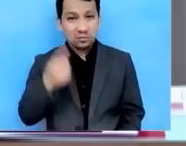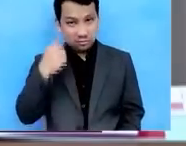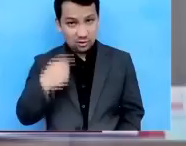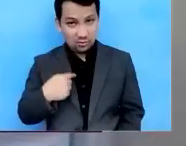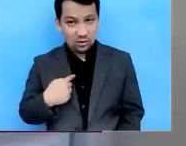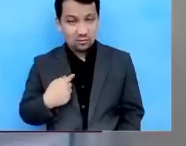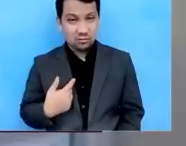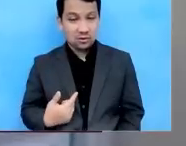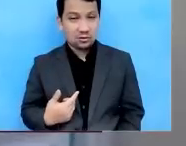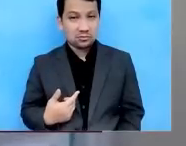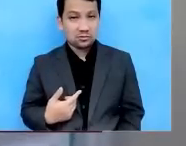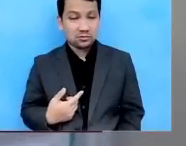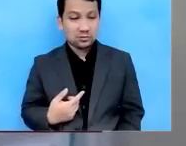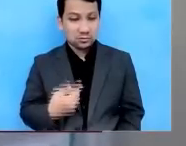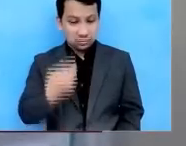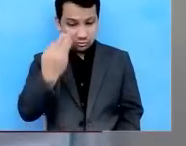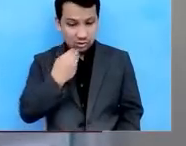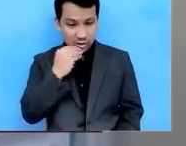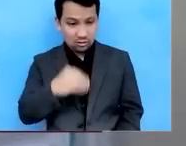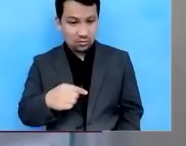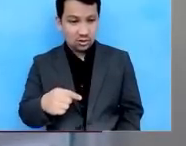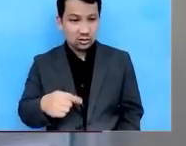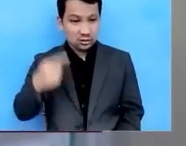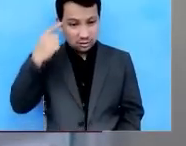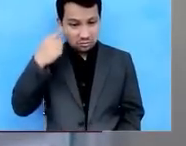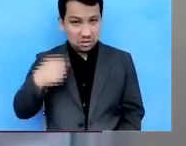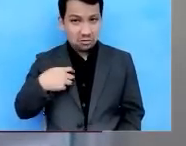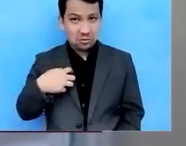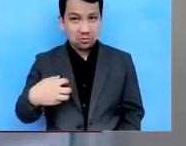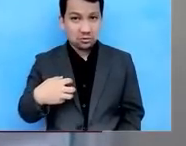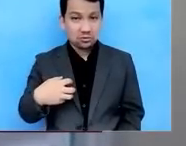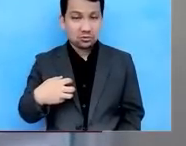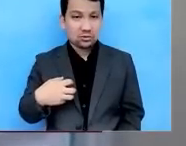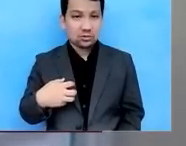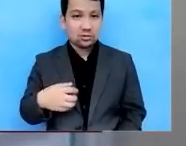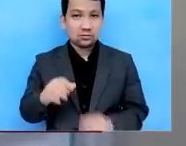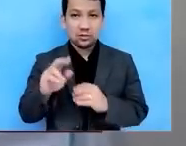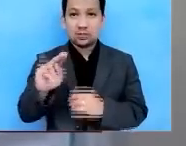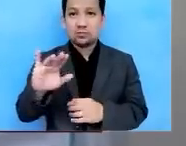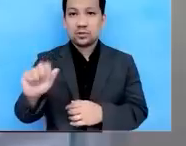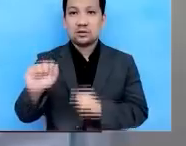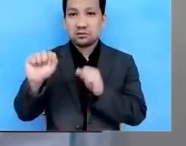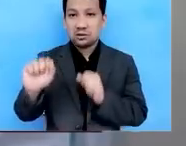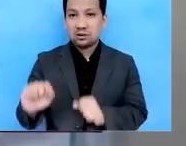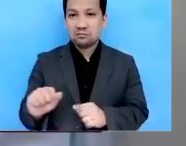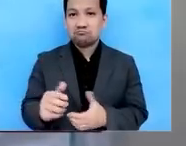ganun. Akala ko, police lang ang kaya niyan takot-takotin doon, pati NBI pala.